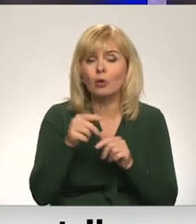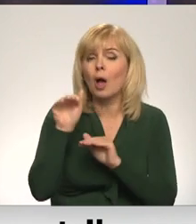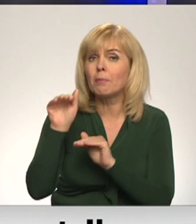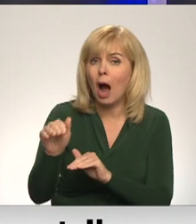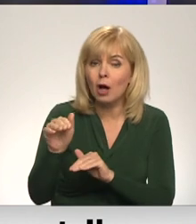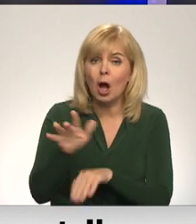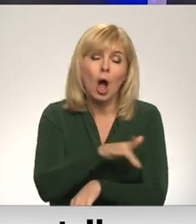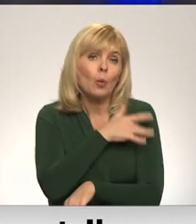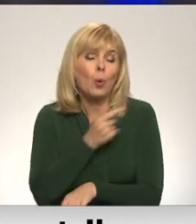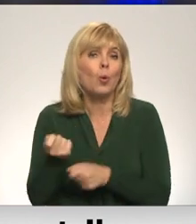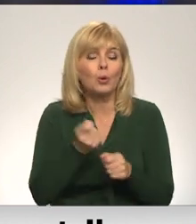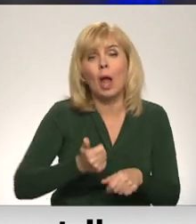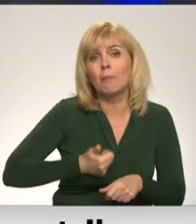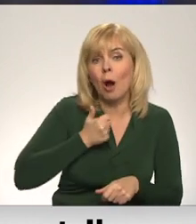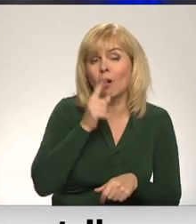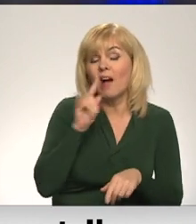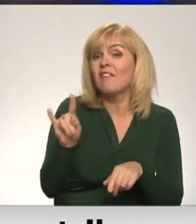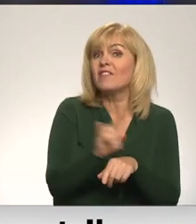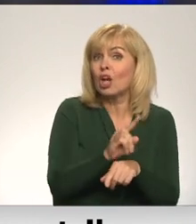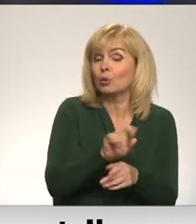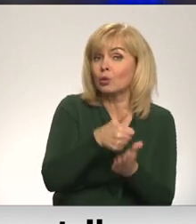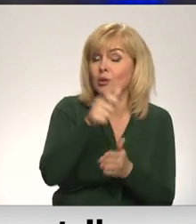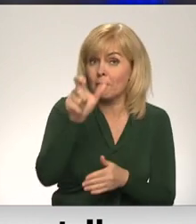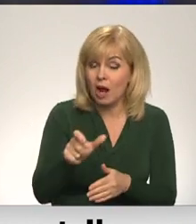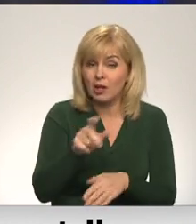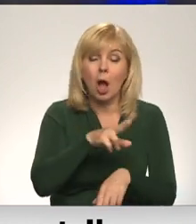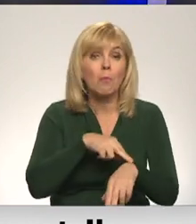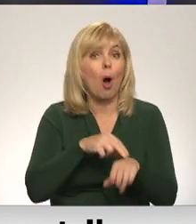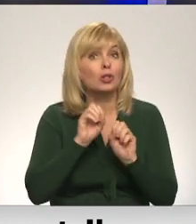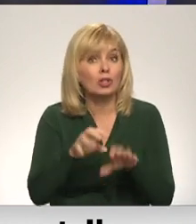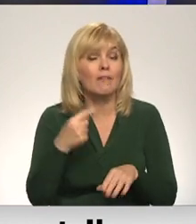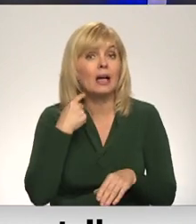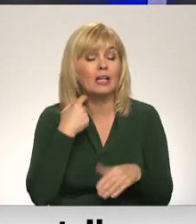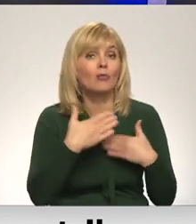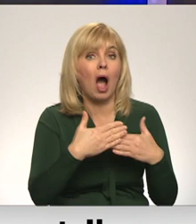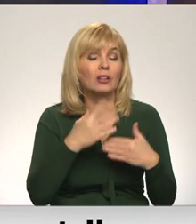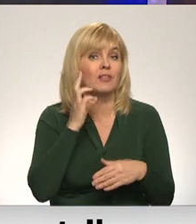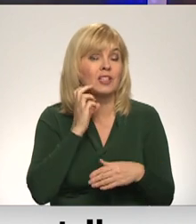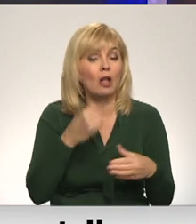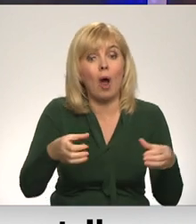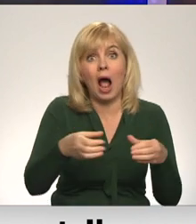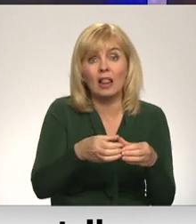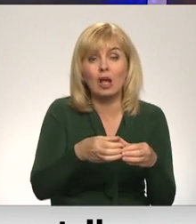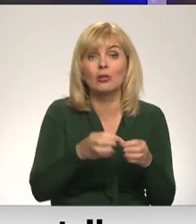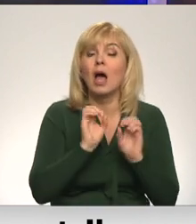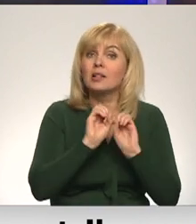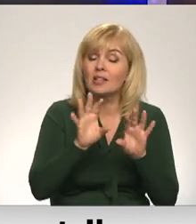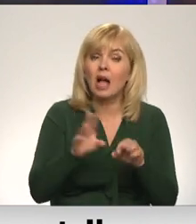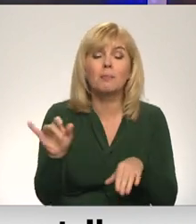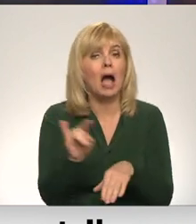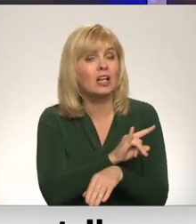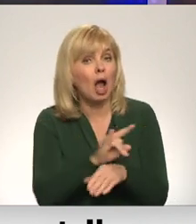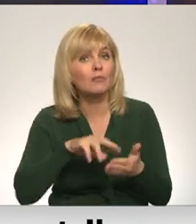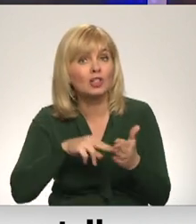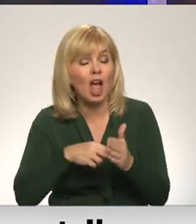un kurieru kompāniju viltus pārstāvjiem, tā norāda valsts policijā. Rīgas aktīvo senioru aliansē norāda par krāpšanas schēmām